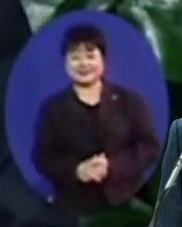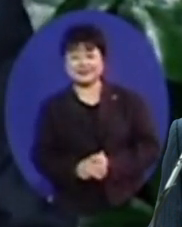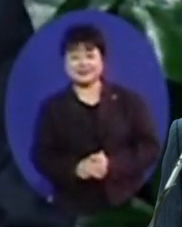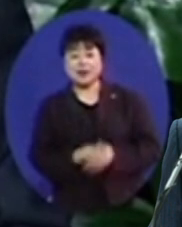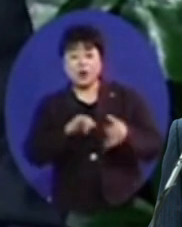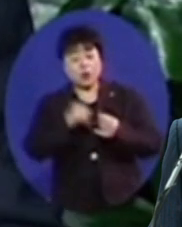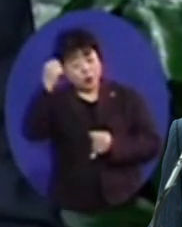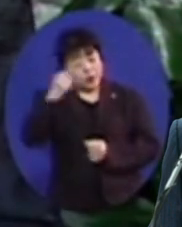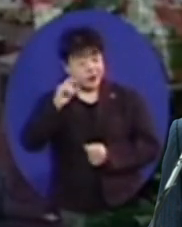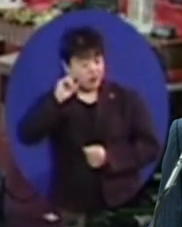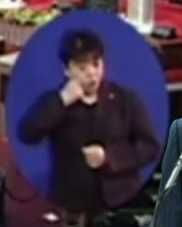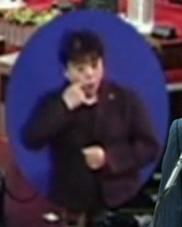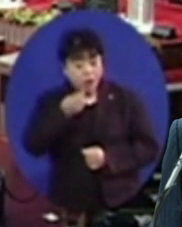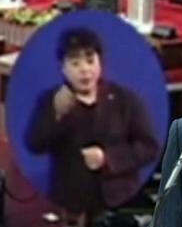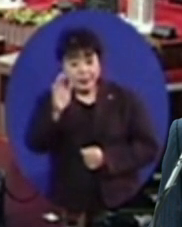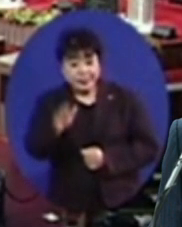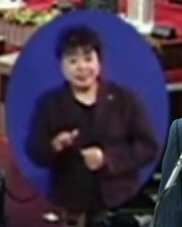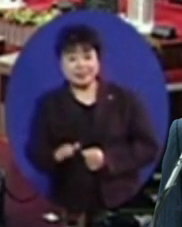필요는 없습니다.